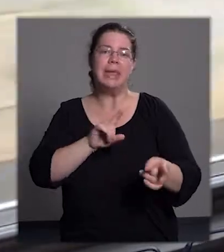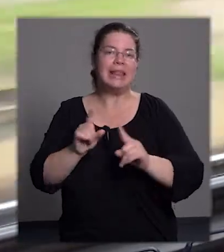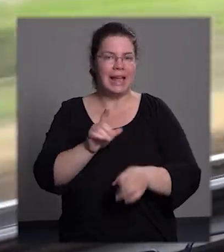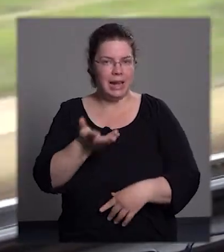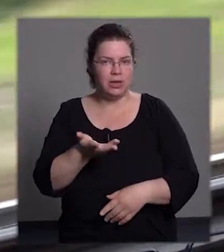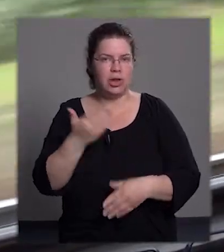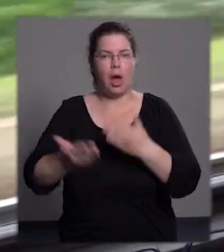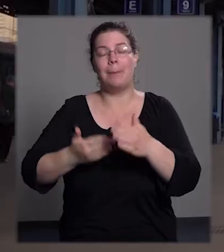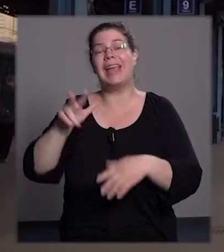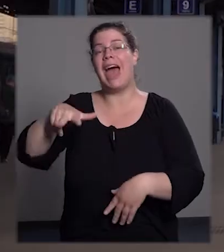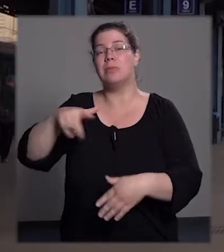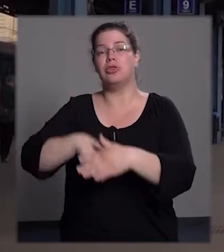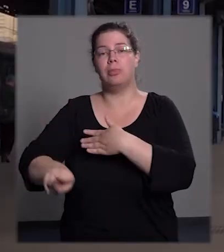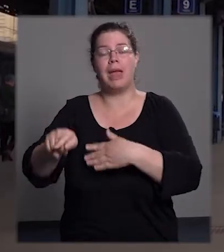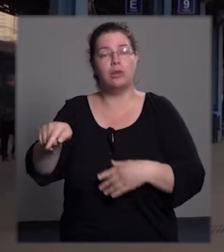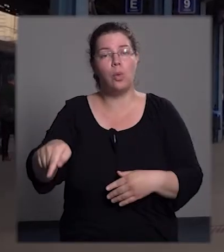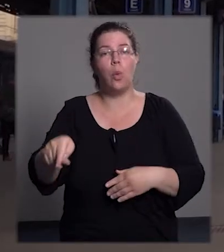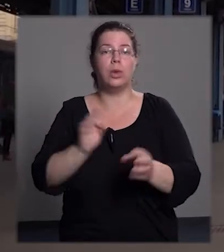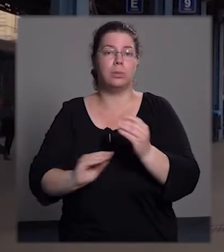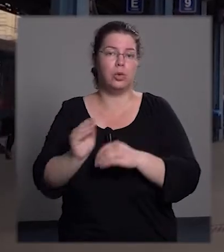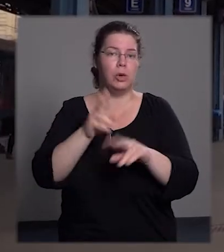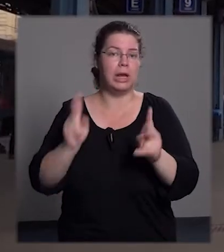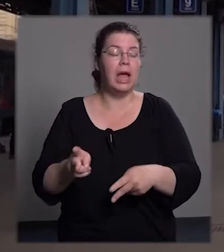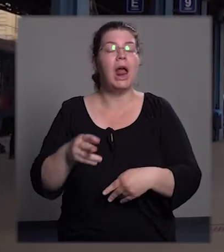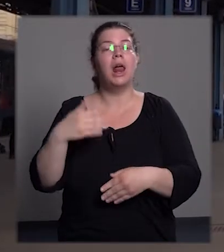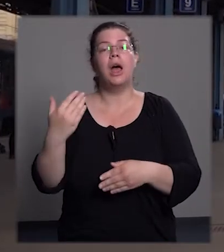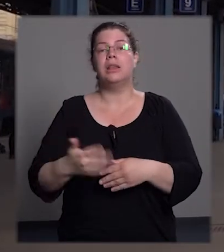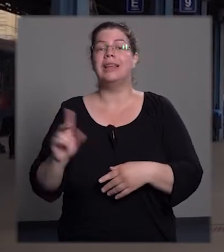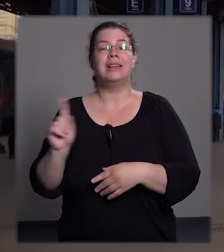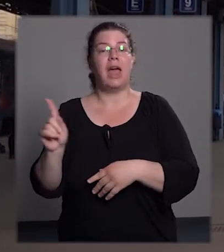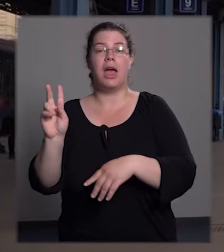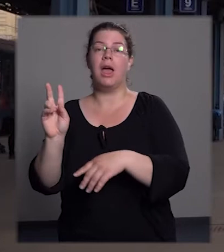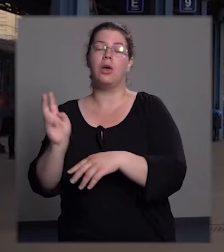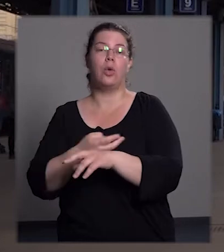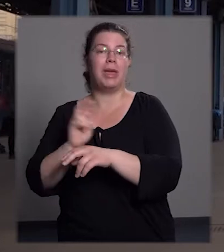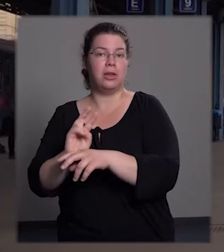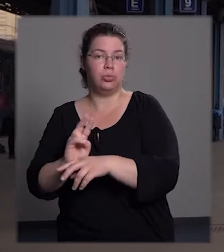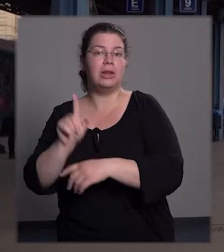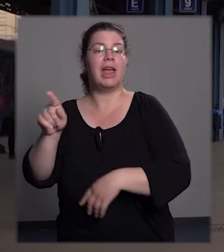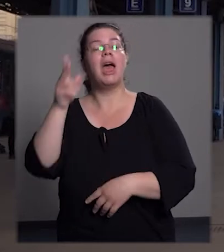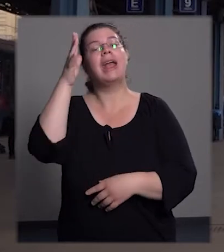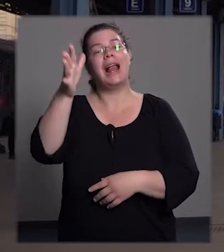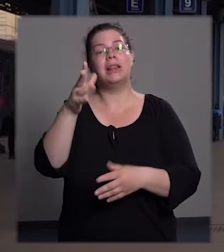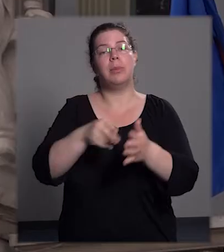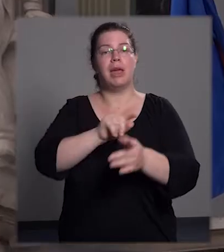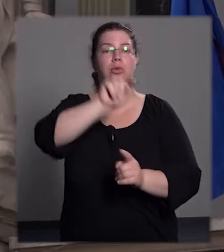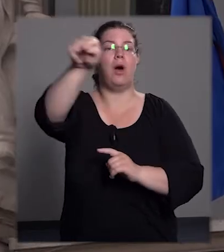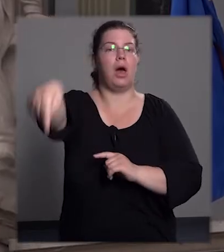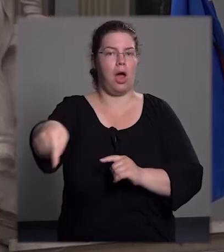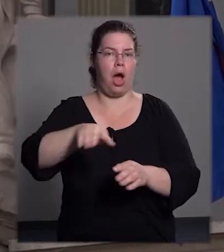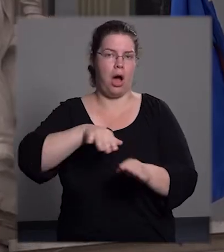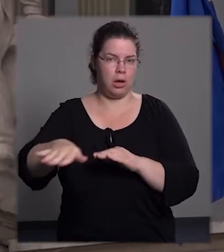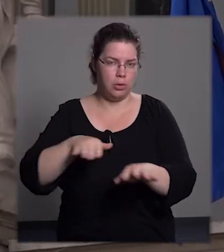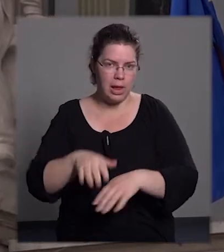a 3-as metrót pótolják, addig ne Kőbánya Kispesten, hanem a keleti pályaudvarra közlekedjen. Az ideiglenes jellegben